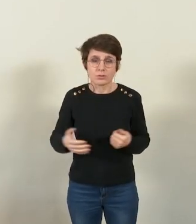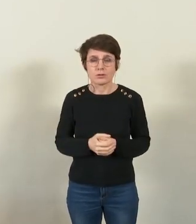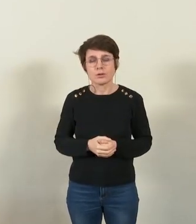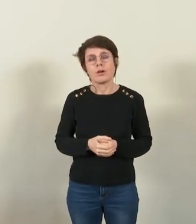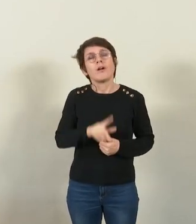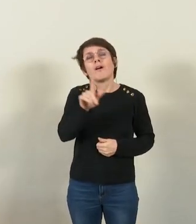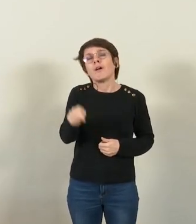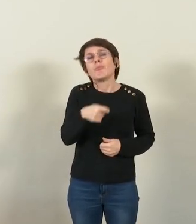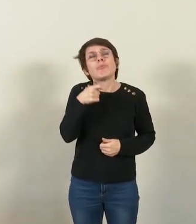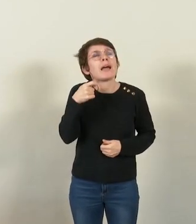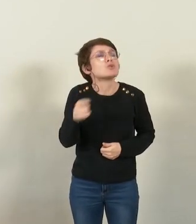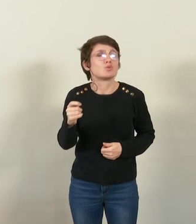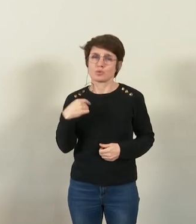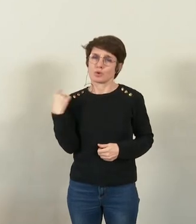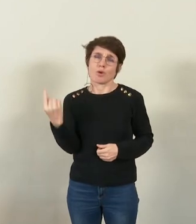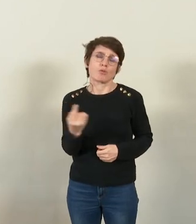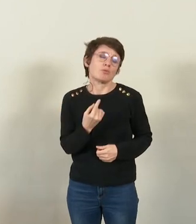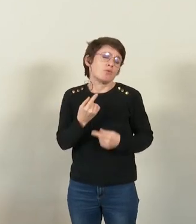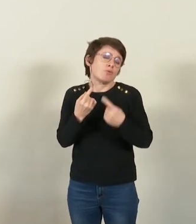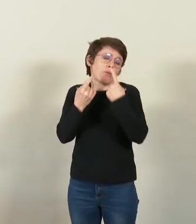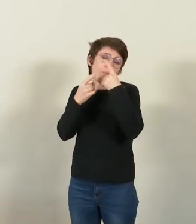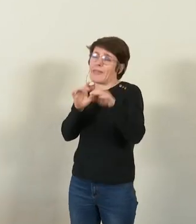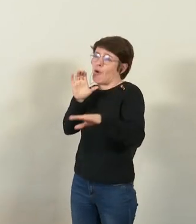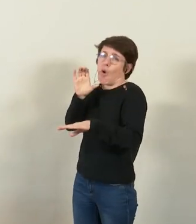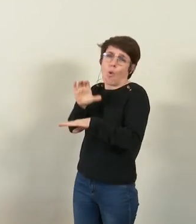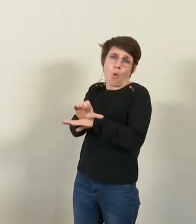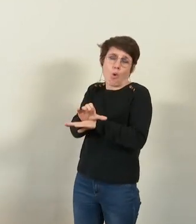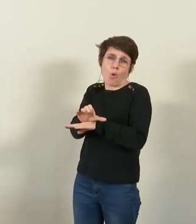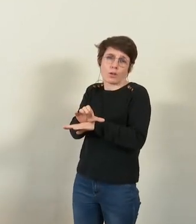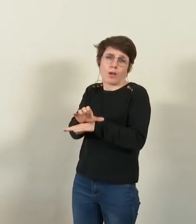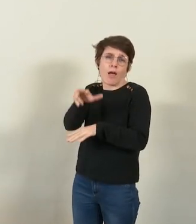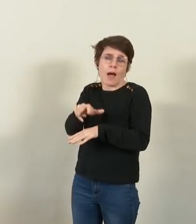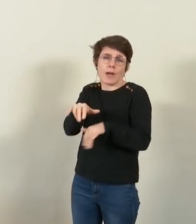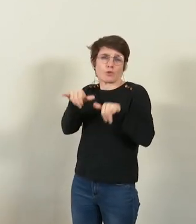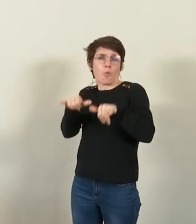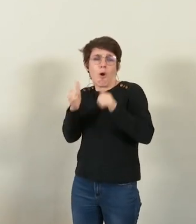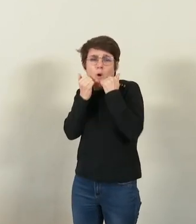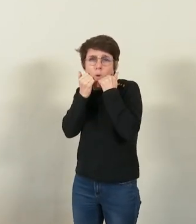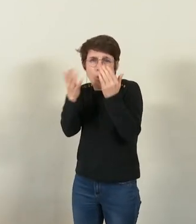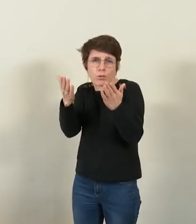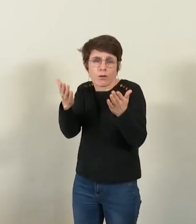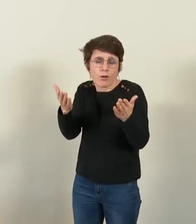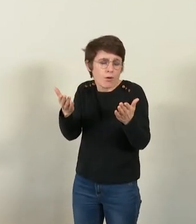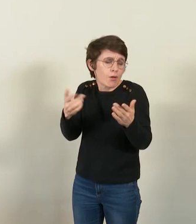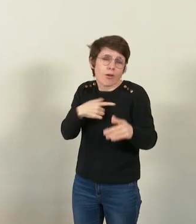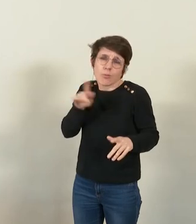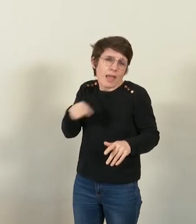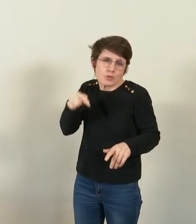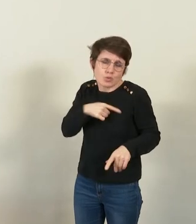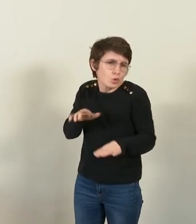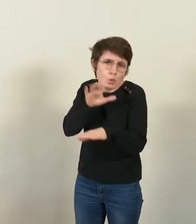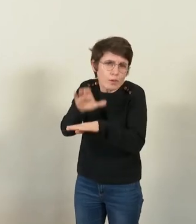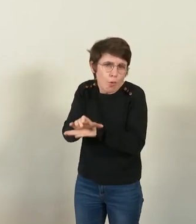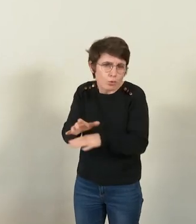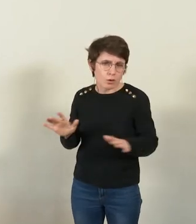sommes hostil ne l''est pas à l'habitat insalubre éventuellement s'il y en a au marchand de sommeil mais je pense qu'on